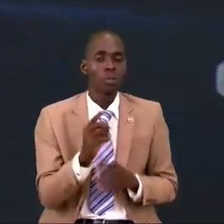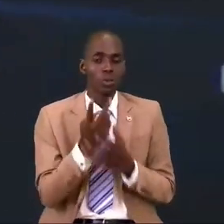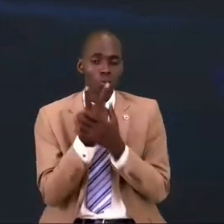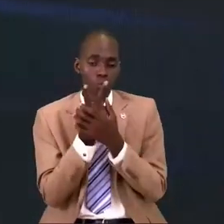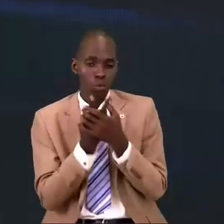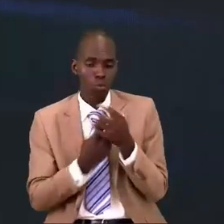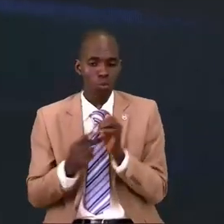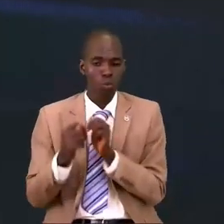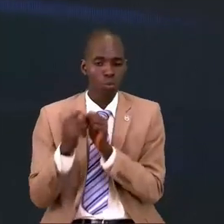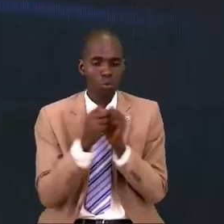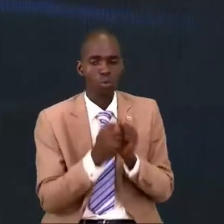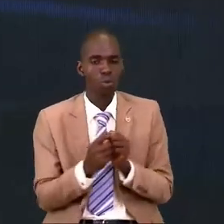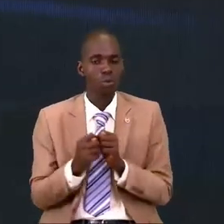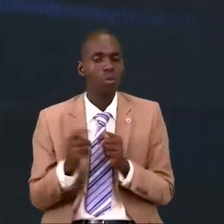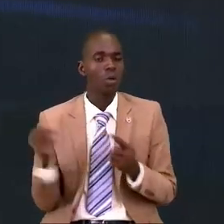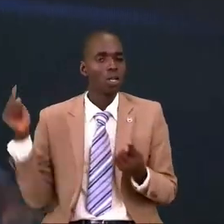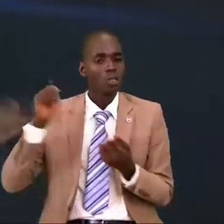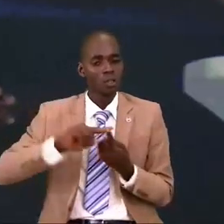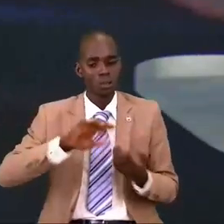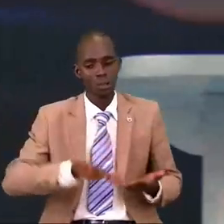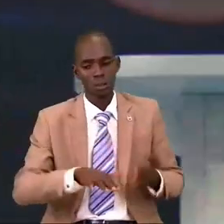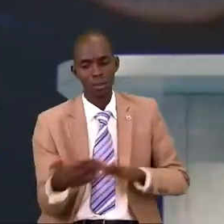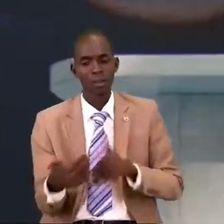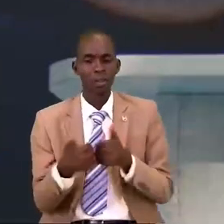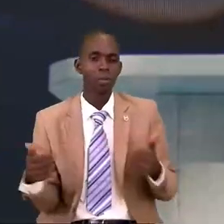c'est impossible. Tu es en train de taxer Dieu